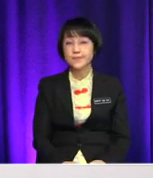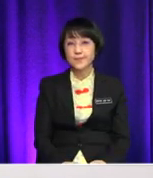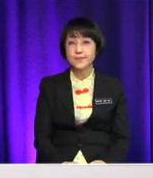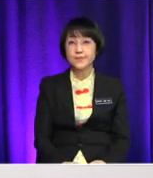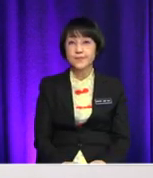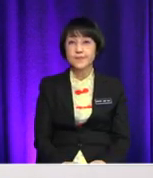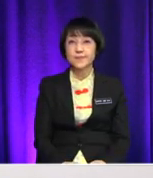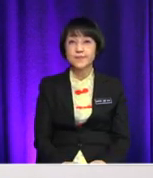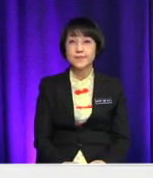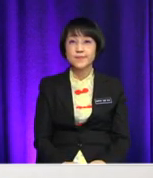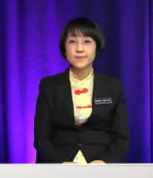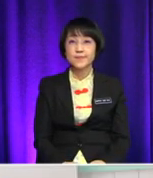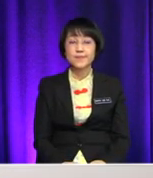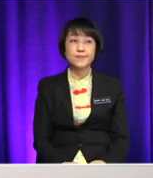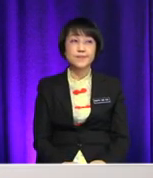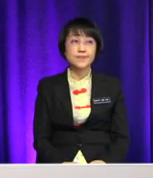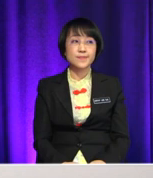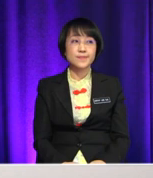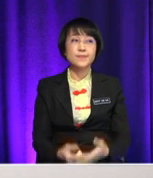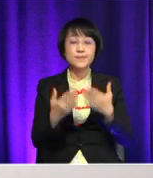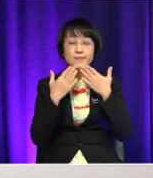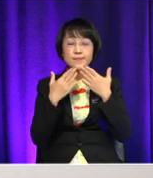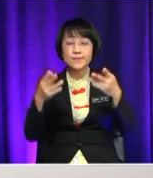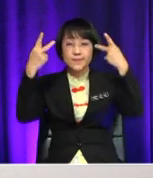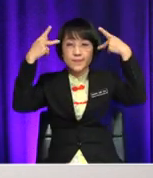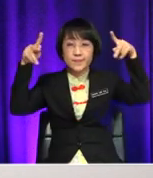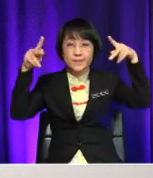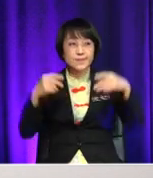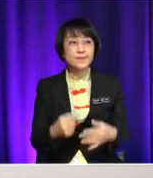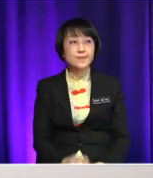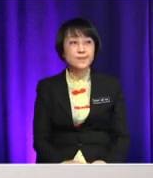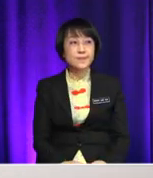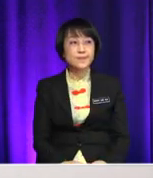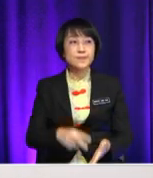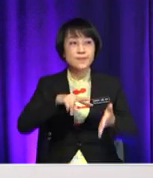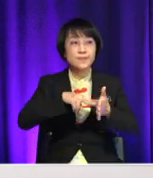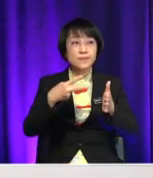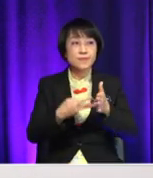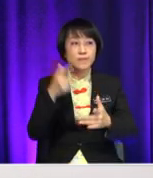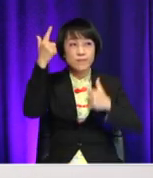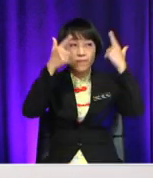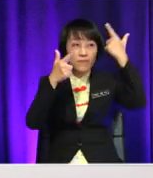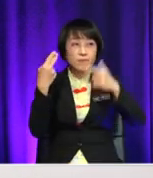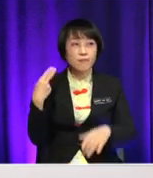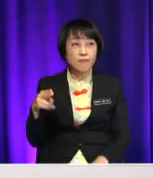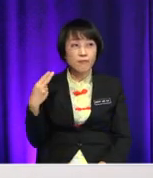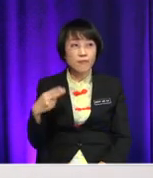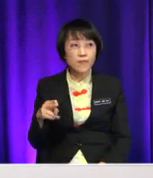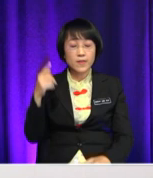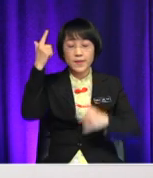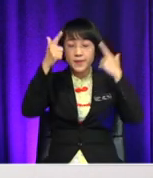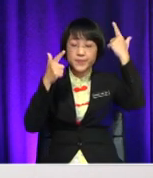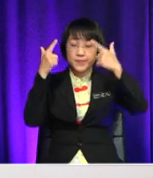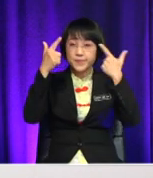saudari azlina atau soalan yang telah diajukan sebenarnya definisi pelancong hijau ialah pelancongan yang